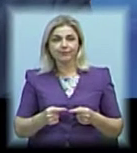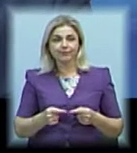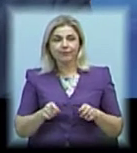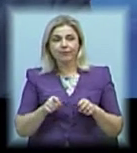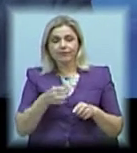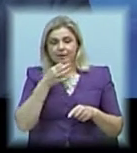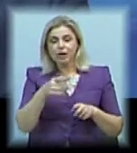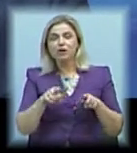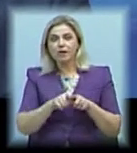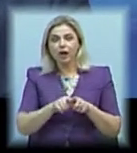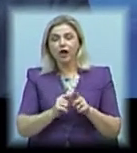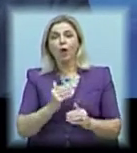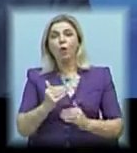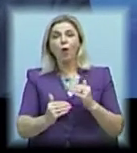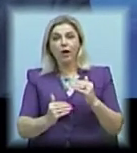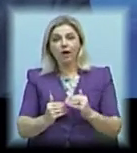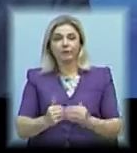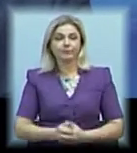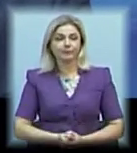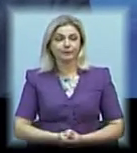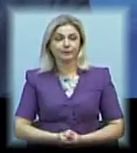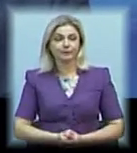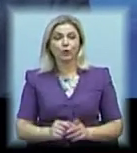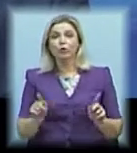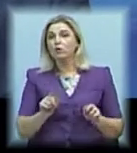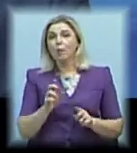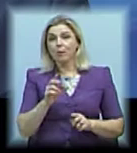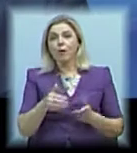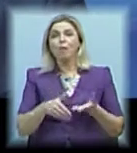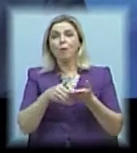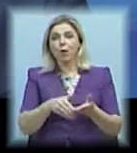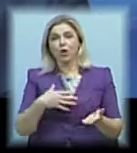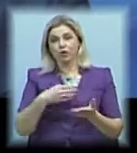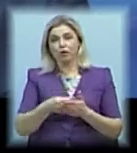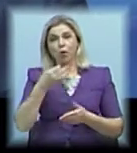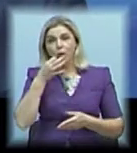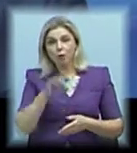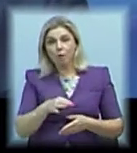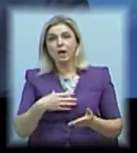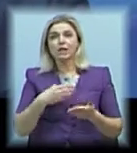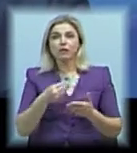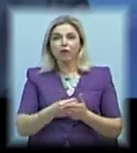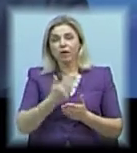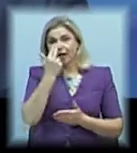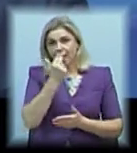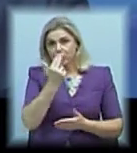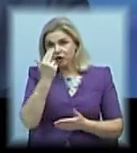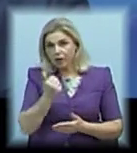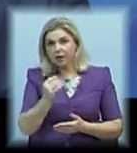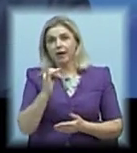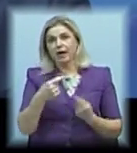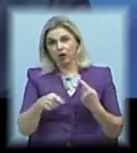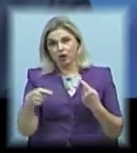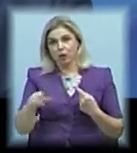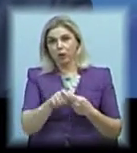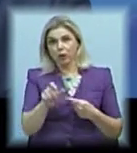скажімо так, кроки, щоб допомогти своїм досвідом, своїми якимись навичками іншим